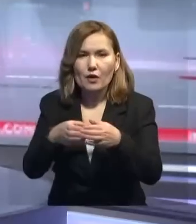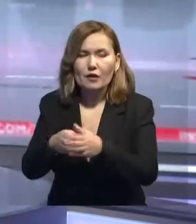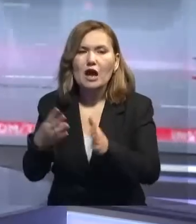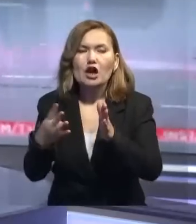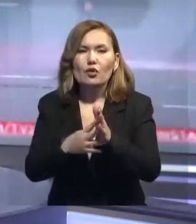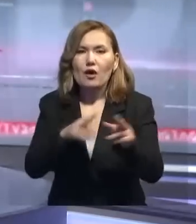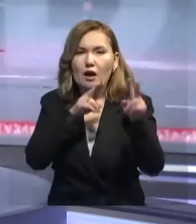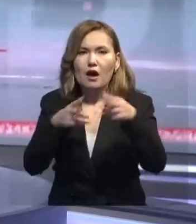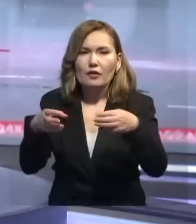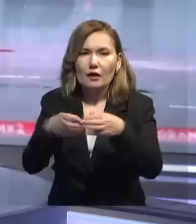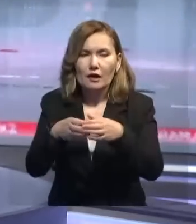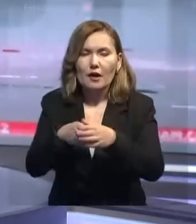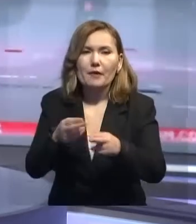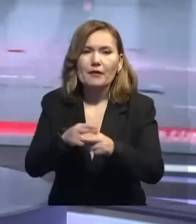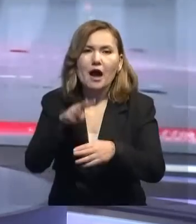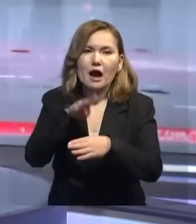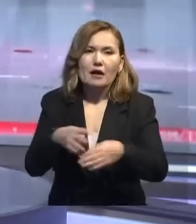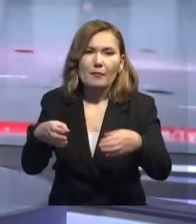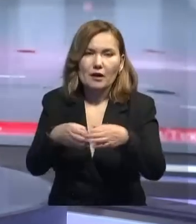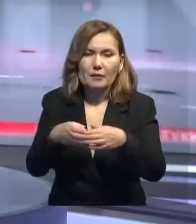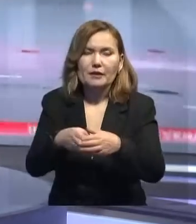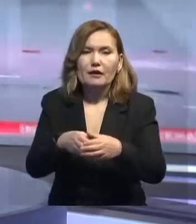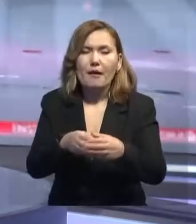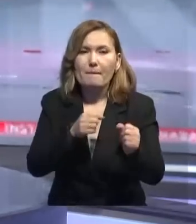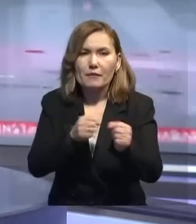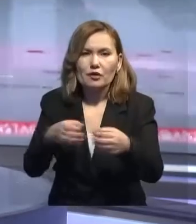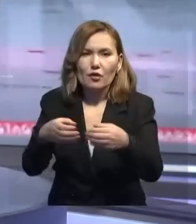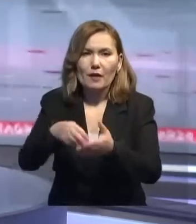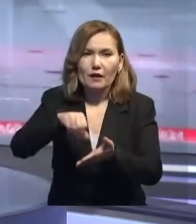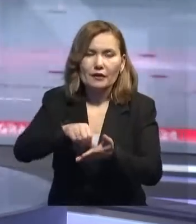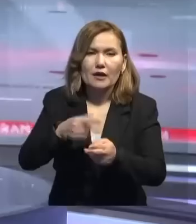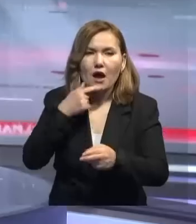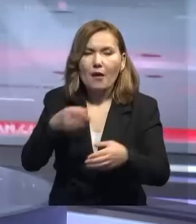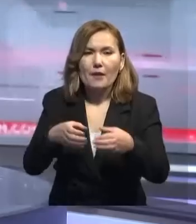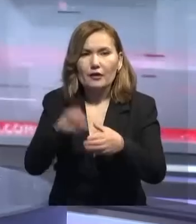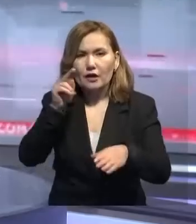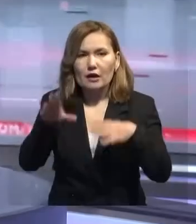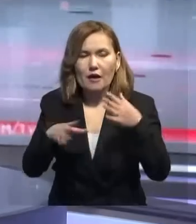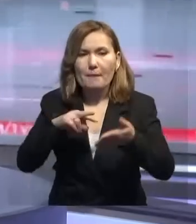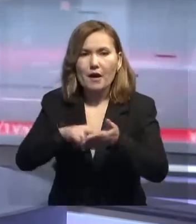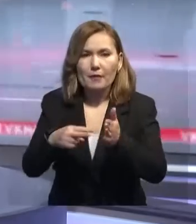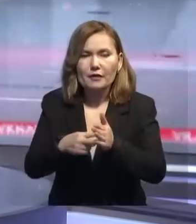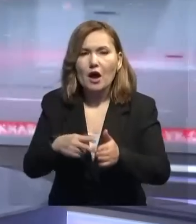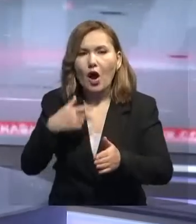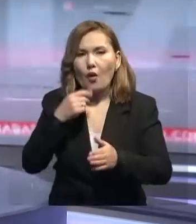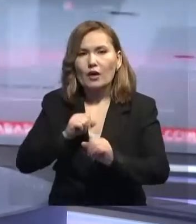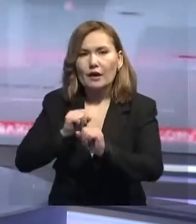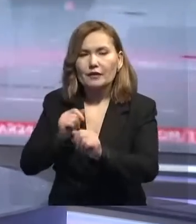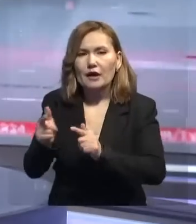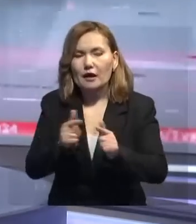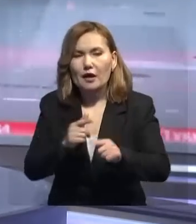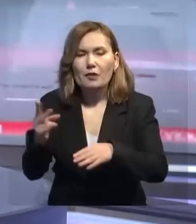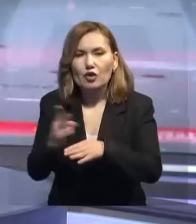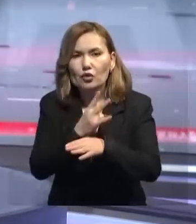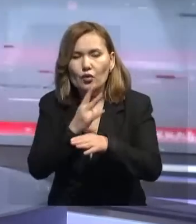9 барлау тобы мен артиллериялық дивизионның минометшілер тобы қатысты. Жауынгерлік жаттығудың мақсаты қорғаныс шебіне қараңғыда